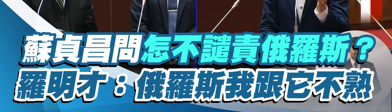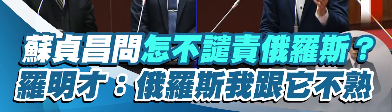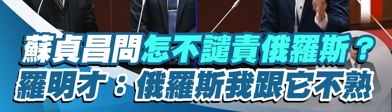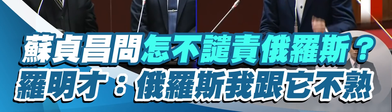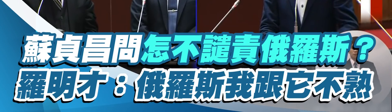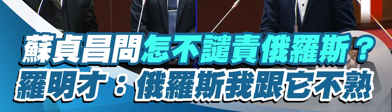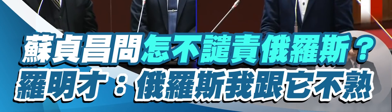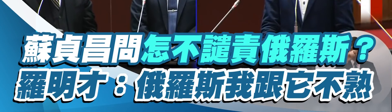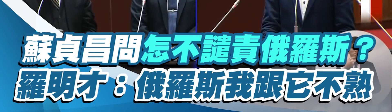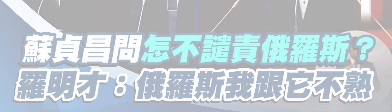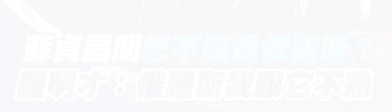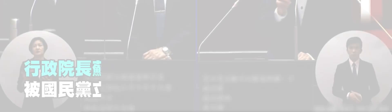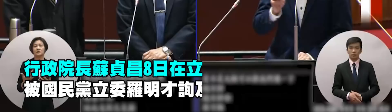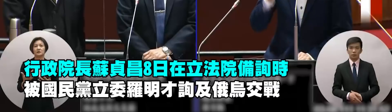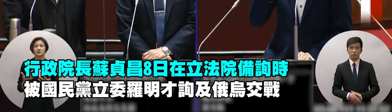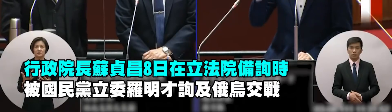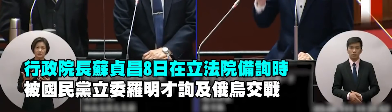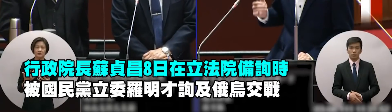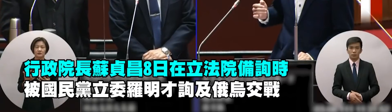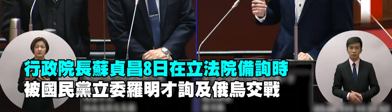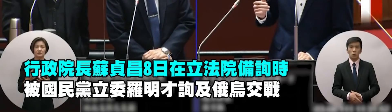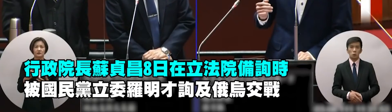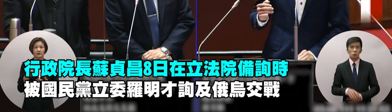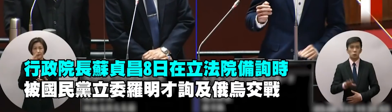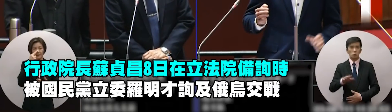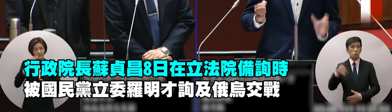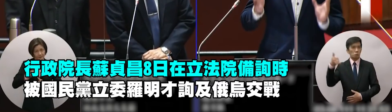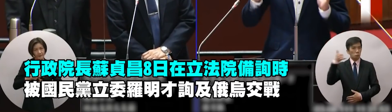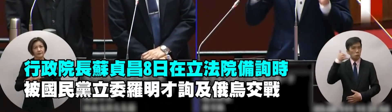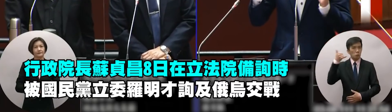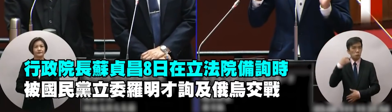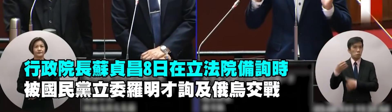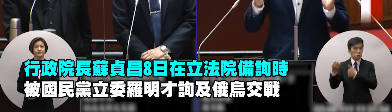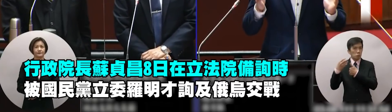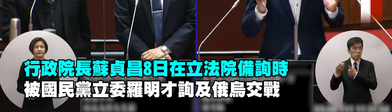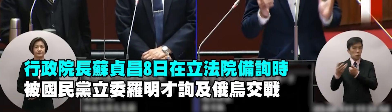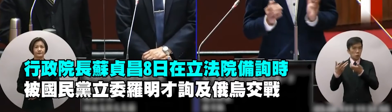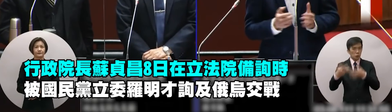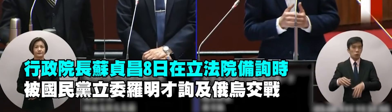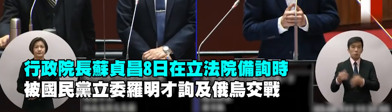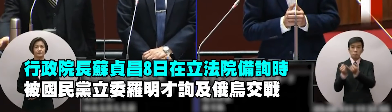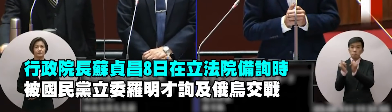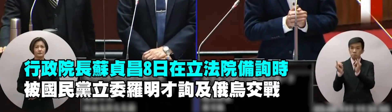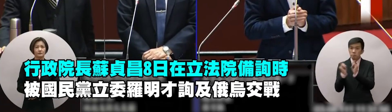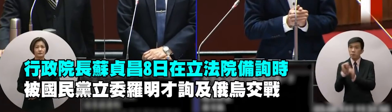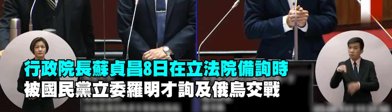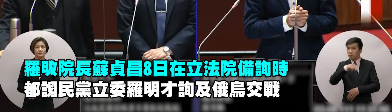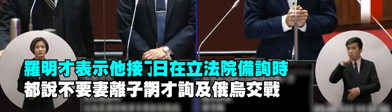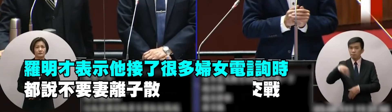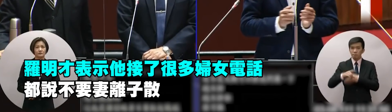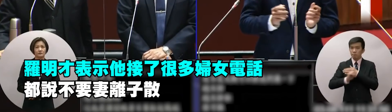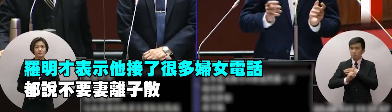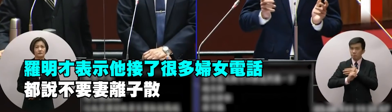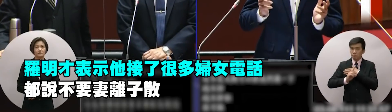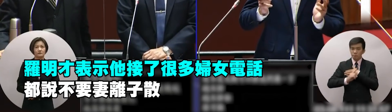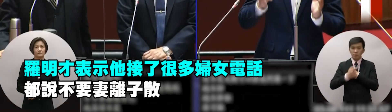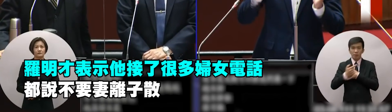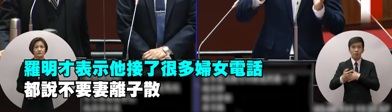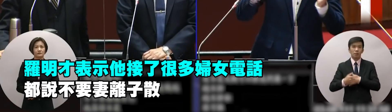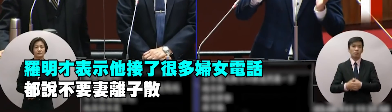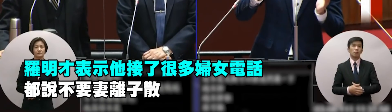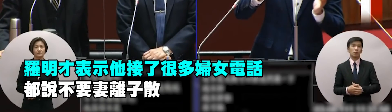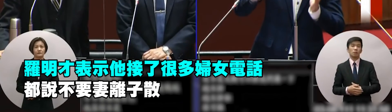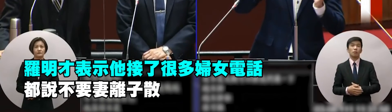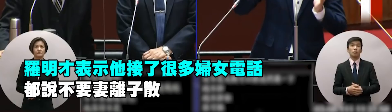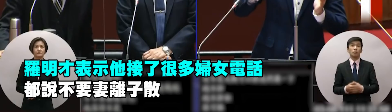和平的爱好者。 接了很多的电话，很多的妇女啊，她很紧张啊。她说， 刚